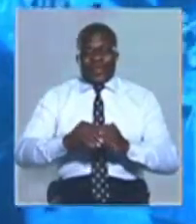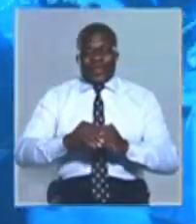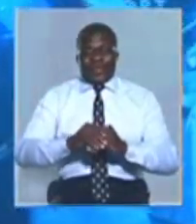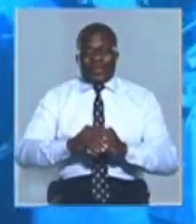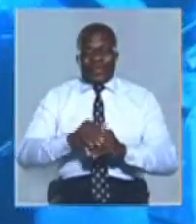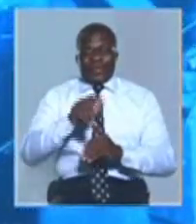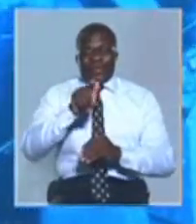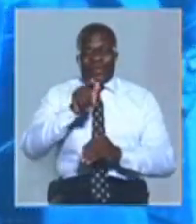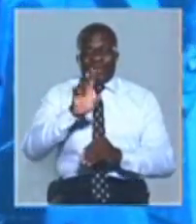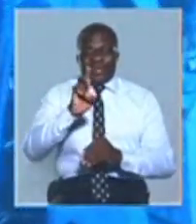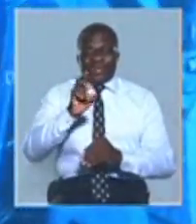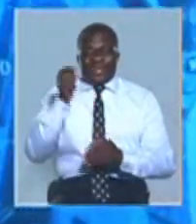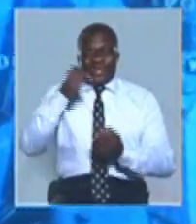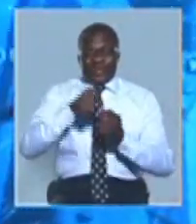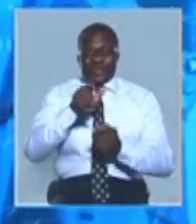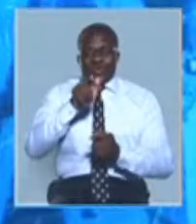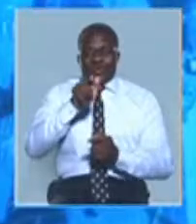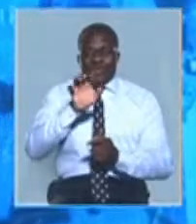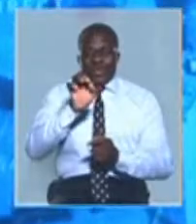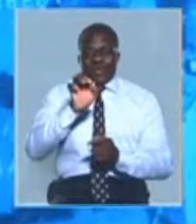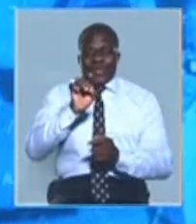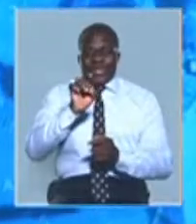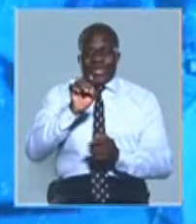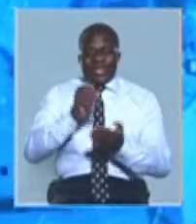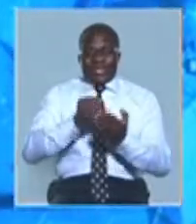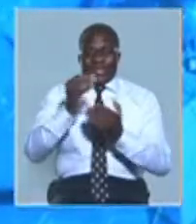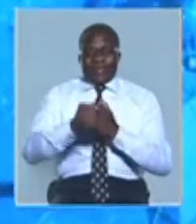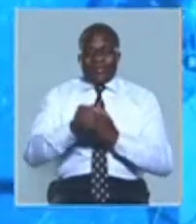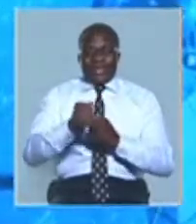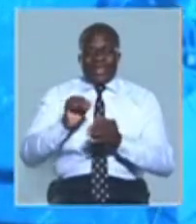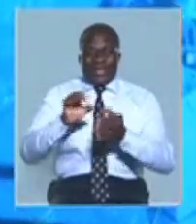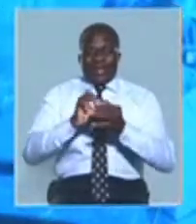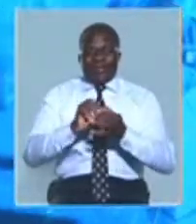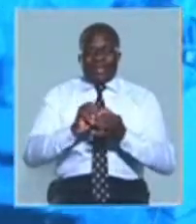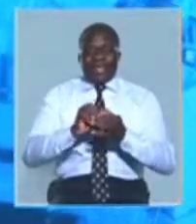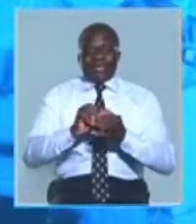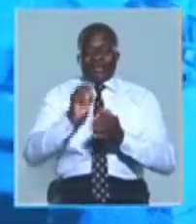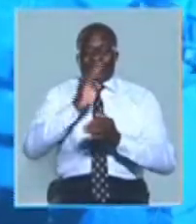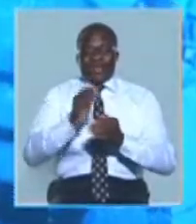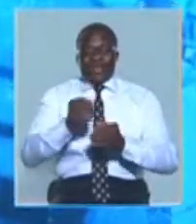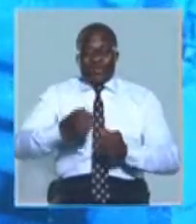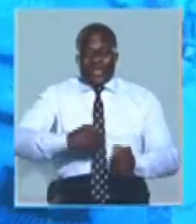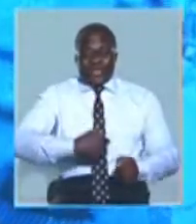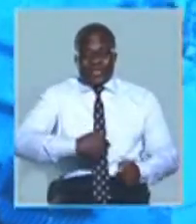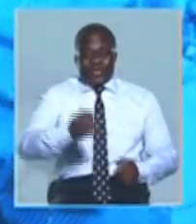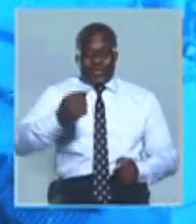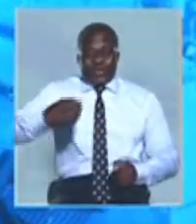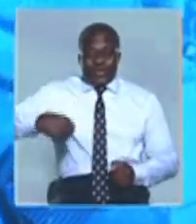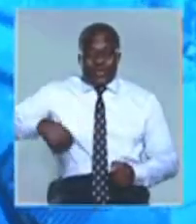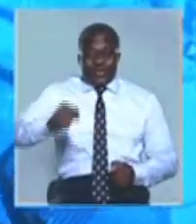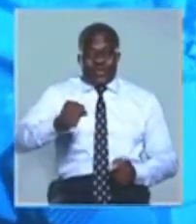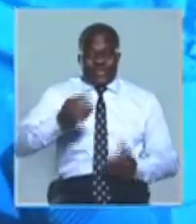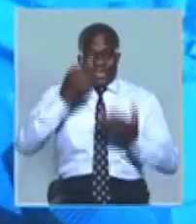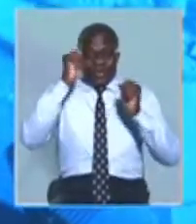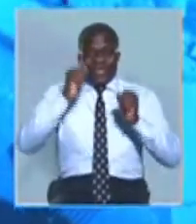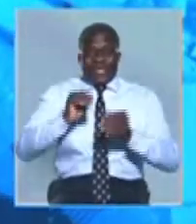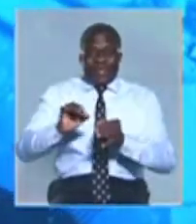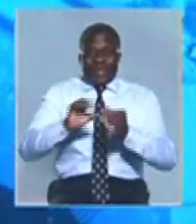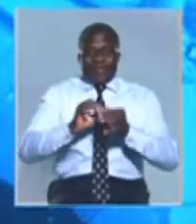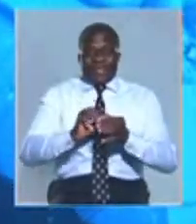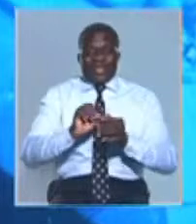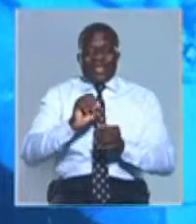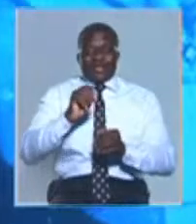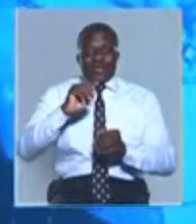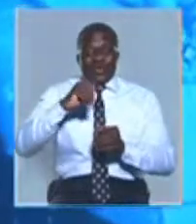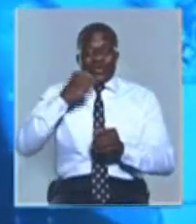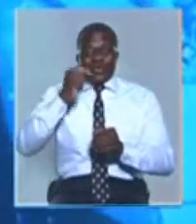Du 27 au 28 janvier, la Fédération béninoise de tennis a accueilli Salma Mouili Ghizani, présidente de la Fédération